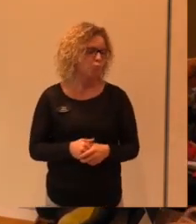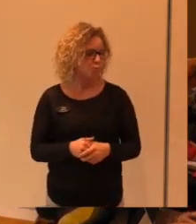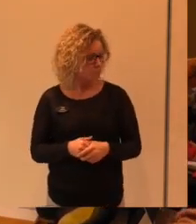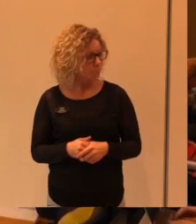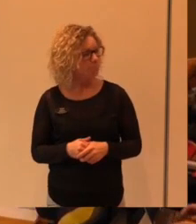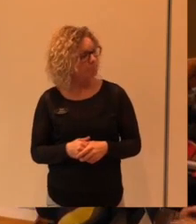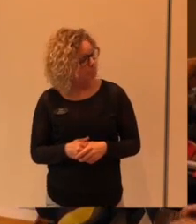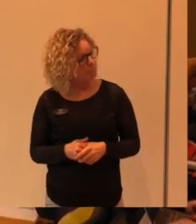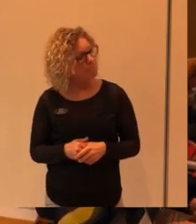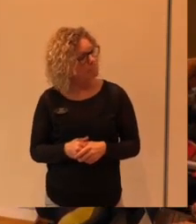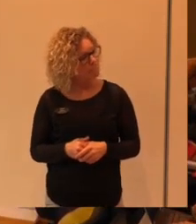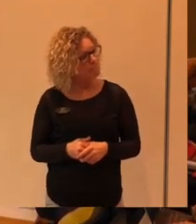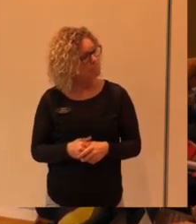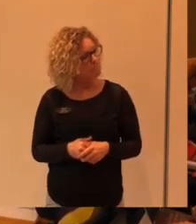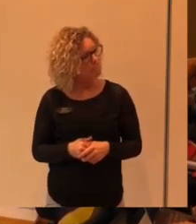Så